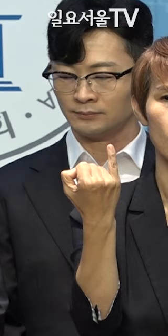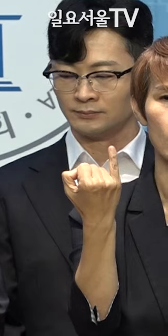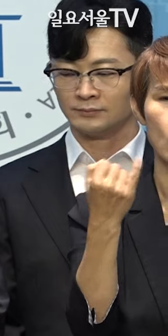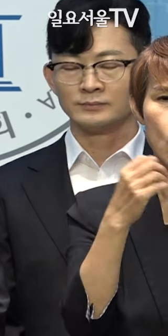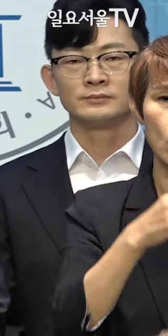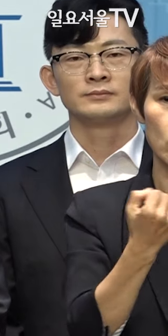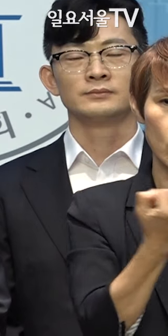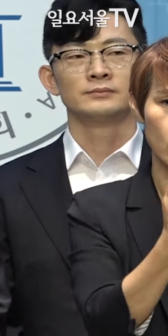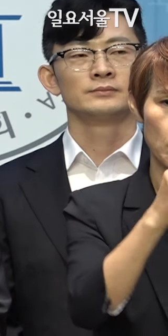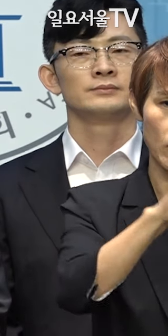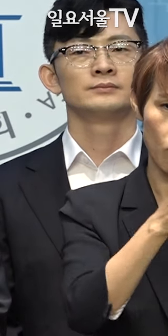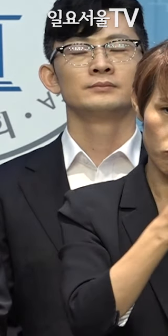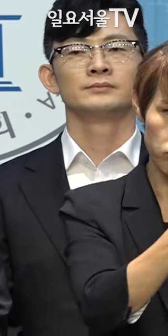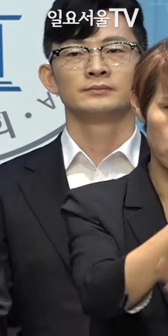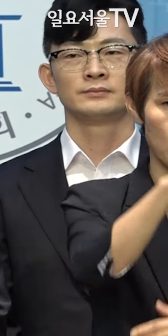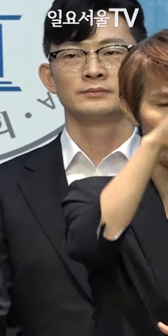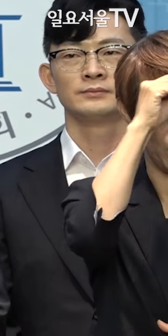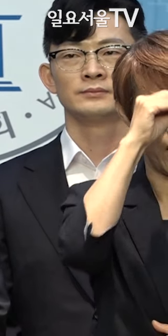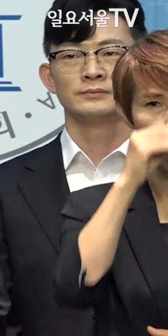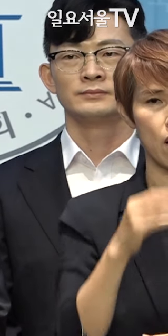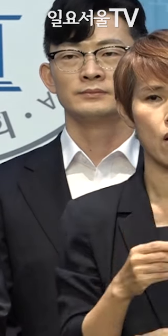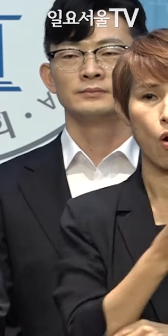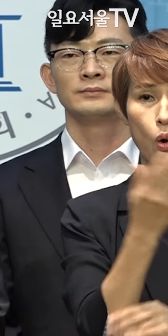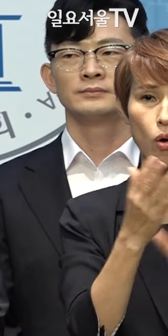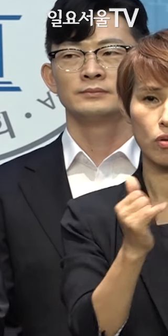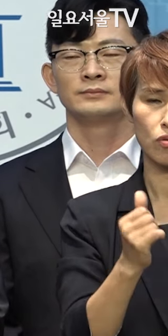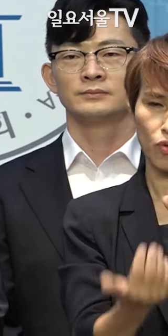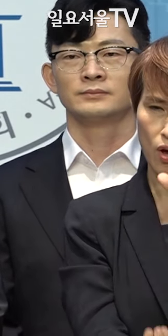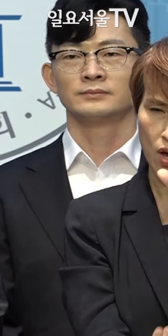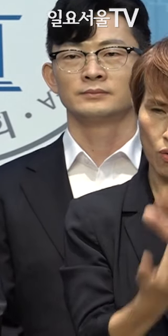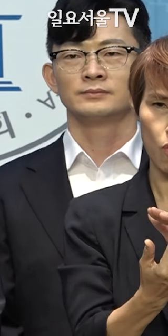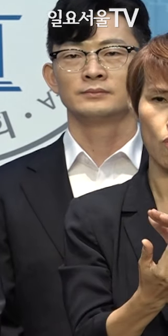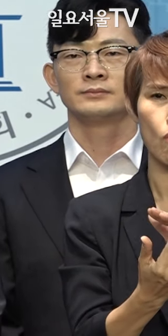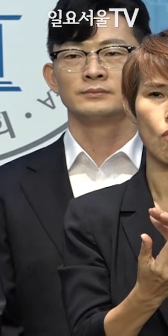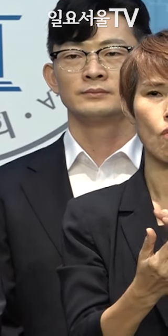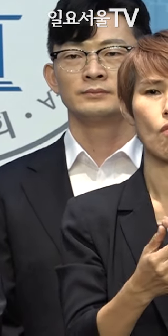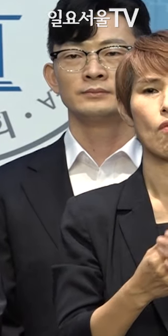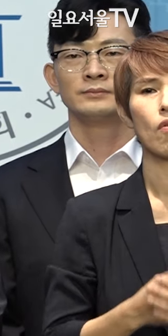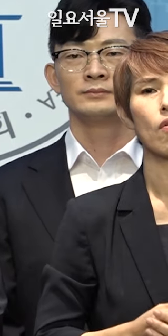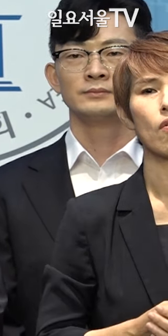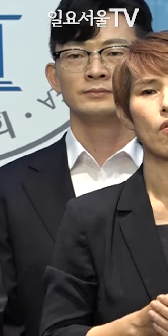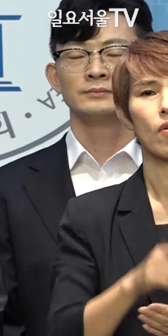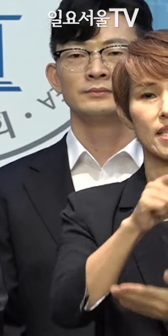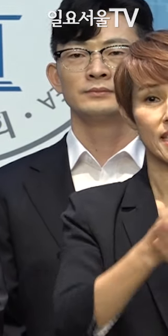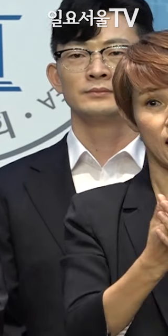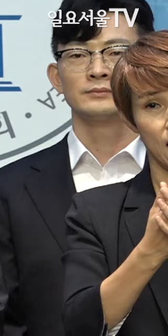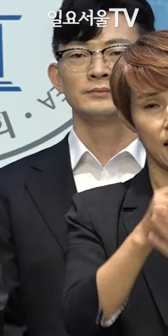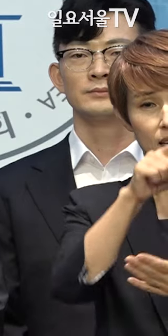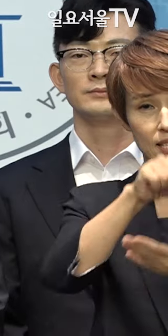모델이자 언론인으로서 최고의 영예인 여러 기자상을 수상했습니다.